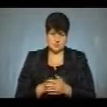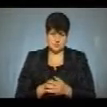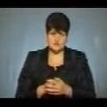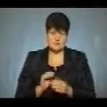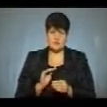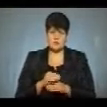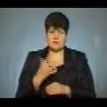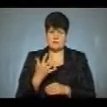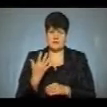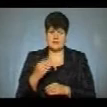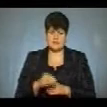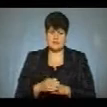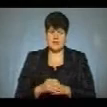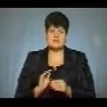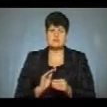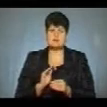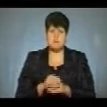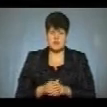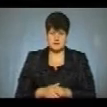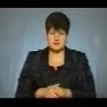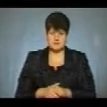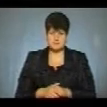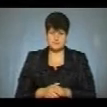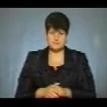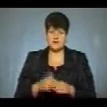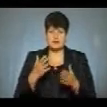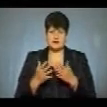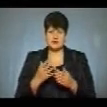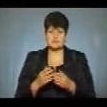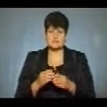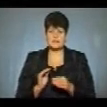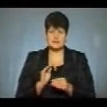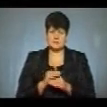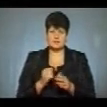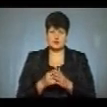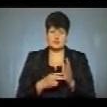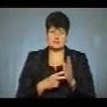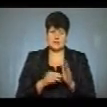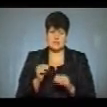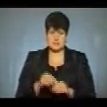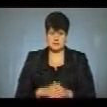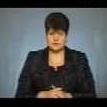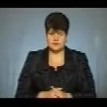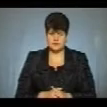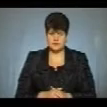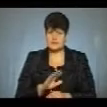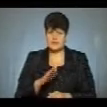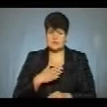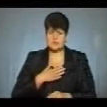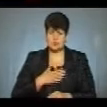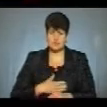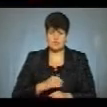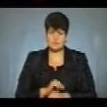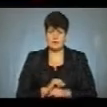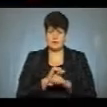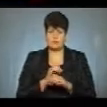5 тисяч. А з надбавками? Якщо за надбавки, то до 7 тисяч виходить. Невдоволені мітингарі